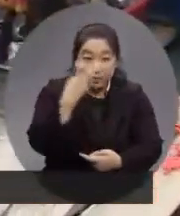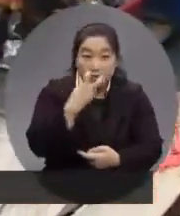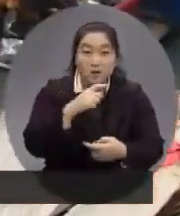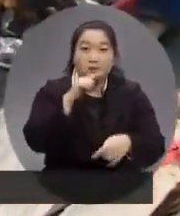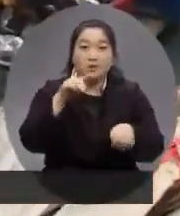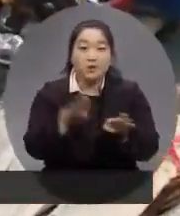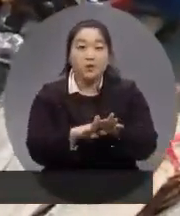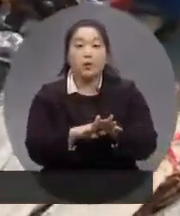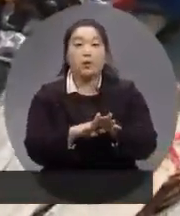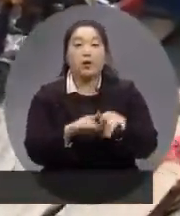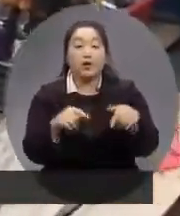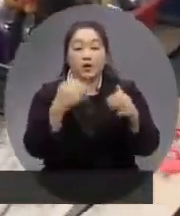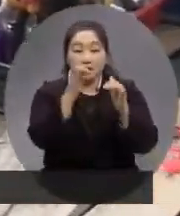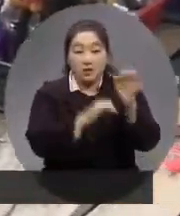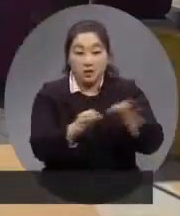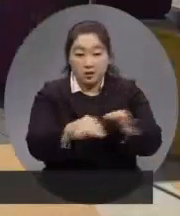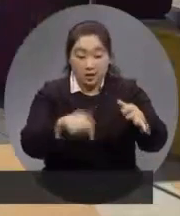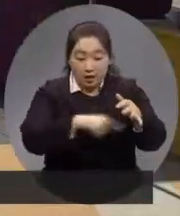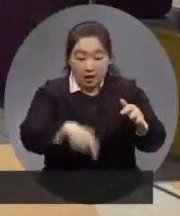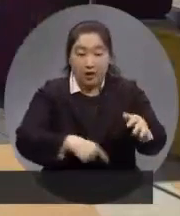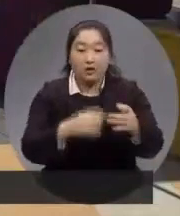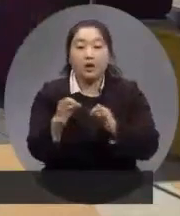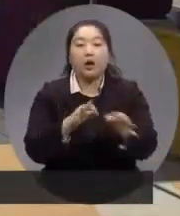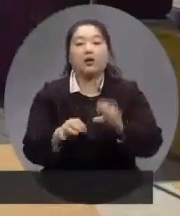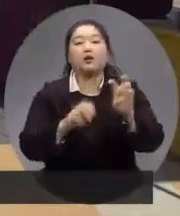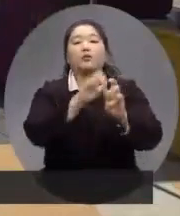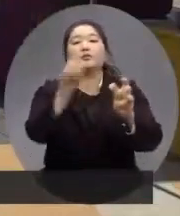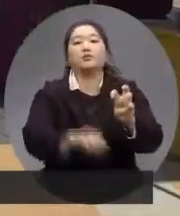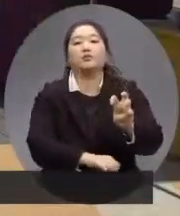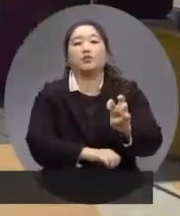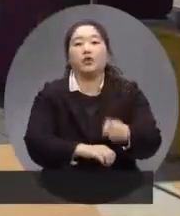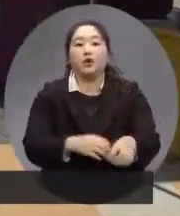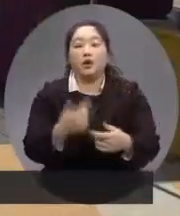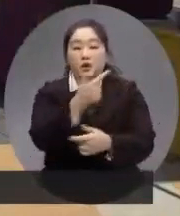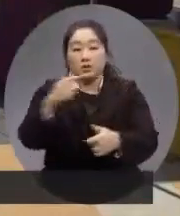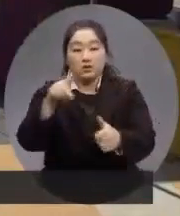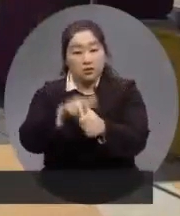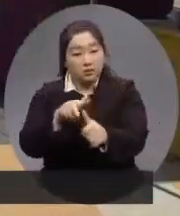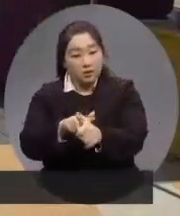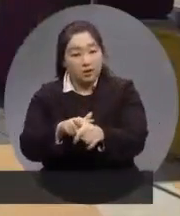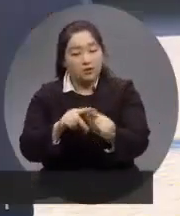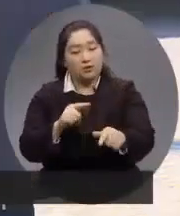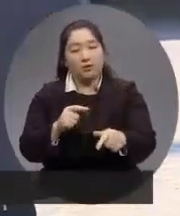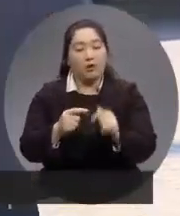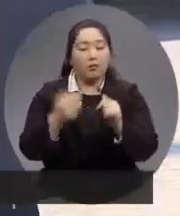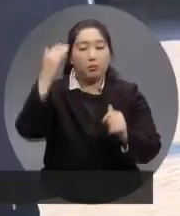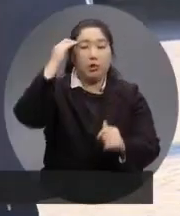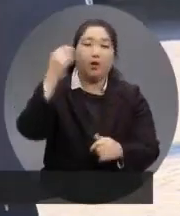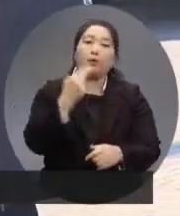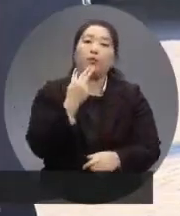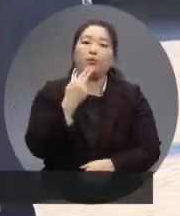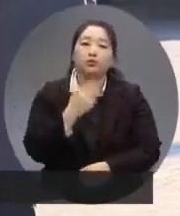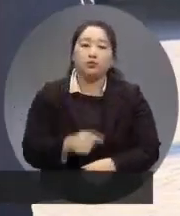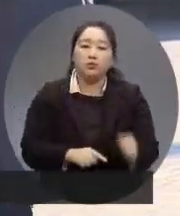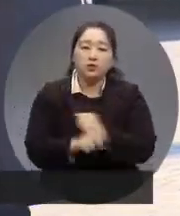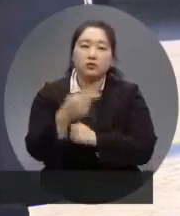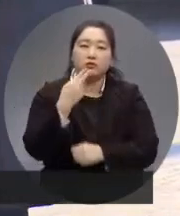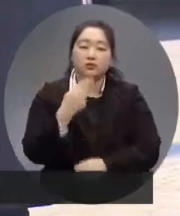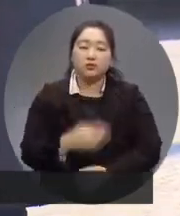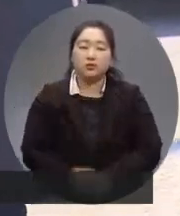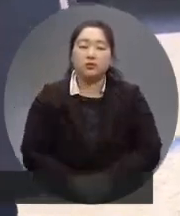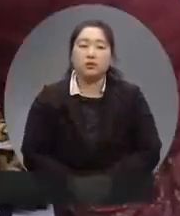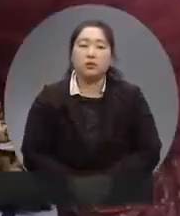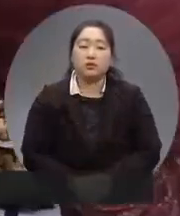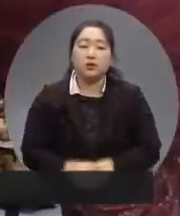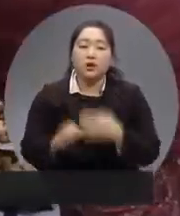일요일에 쉬는 전통시장 점포도 30%라 대형마트 일요일 휴무에 따른 실효성도 적다고 판단했습니다.